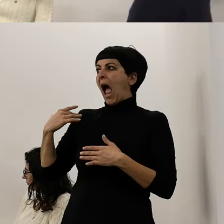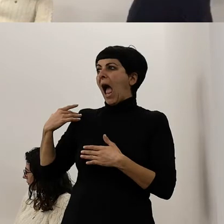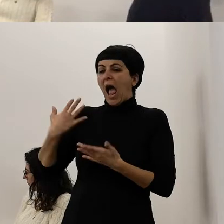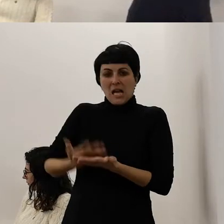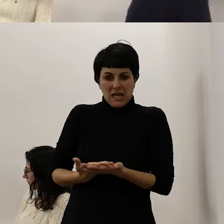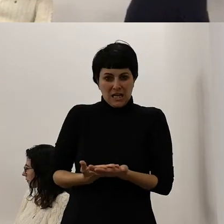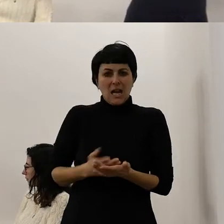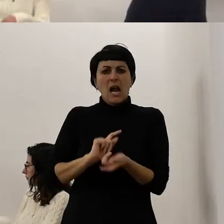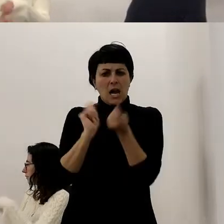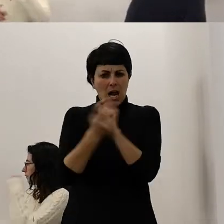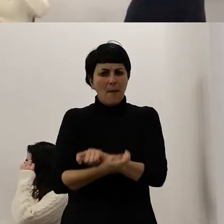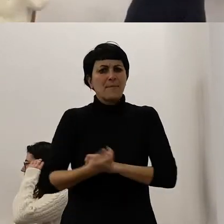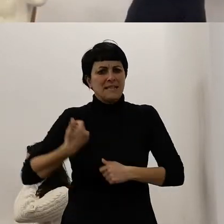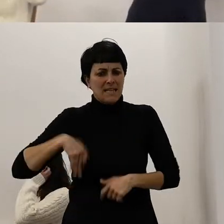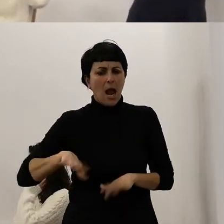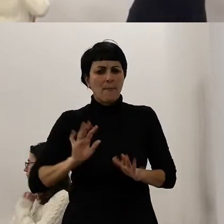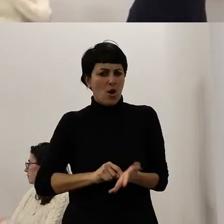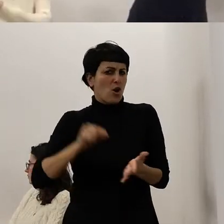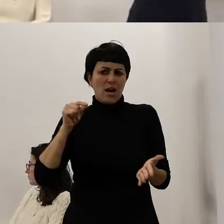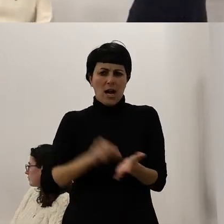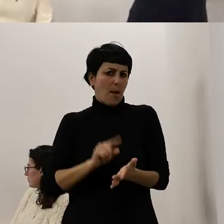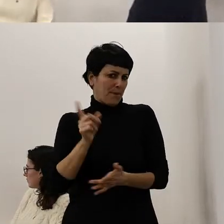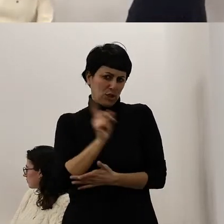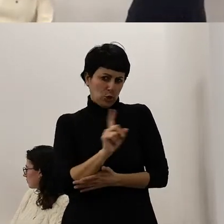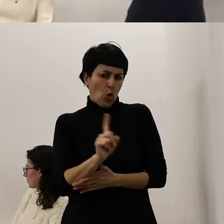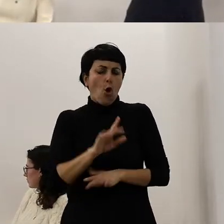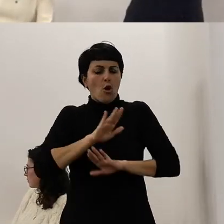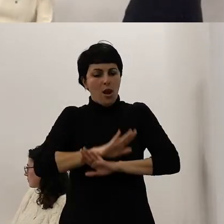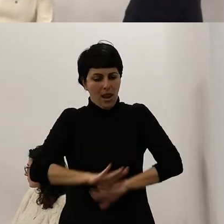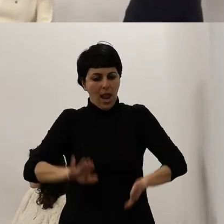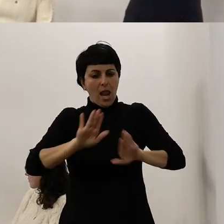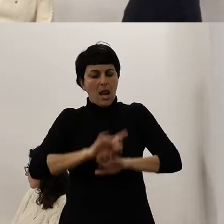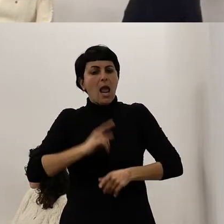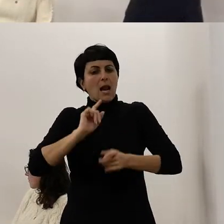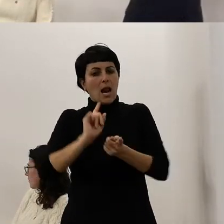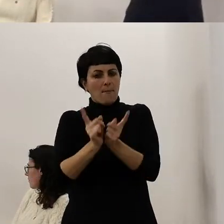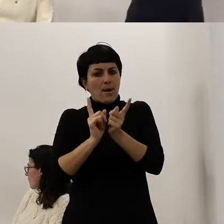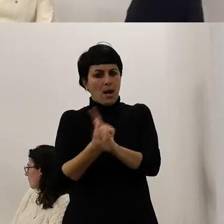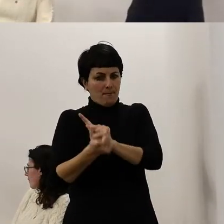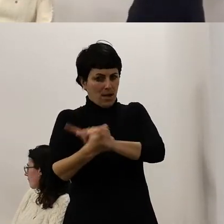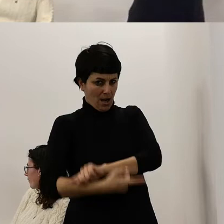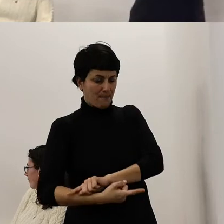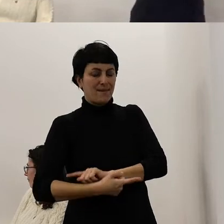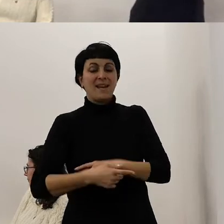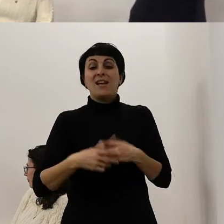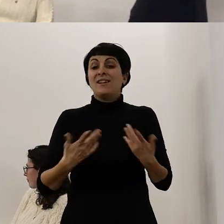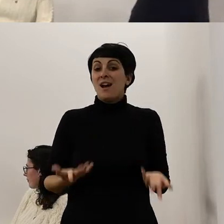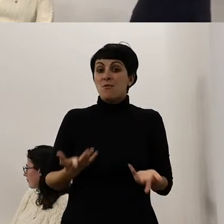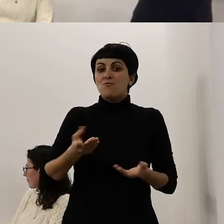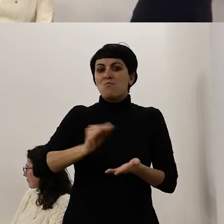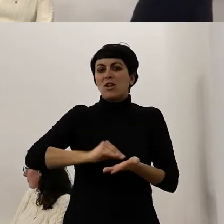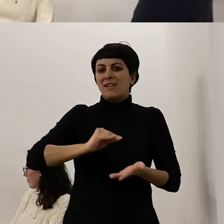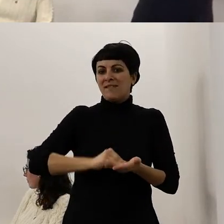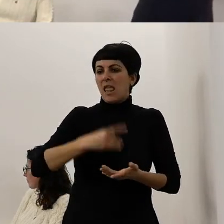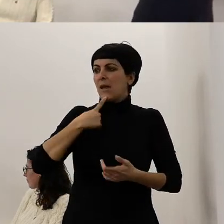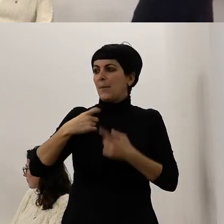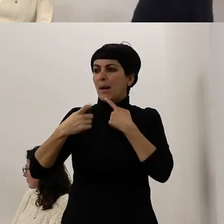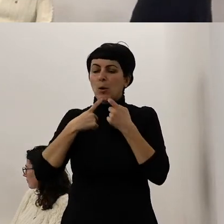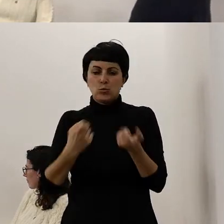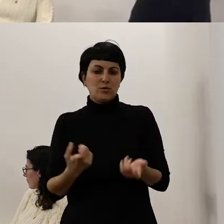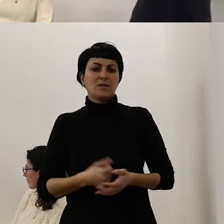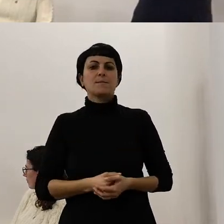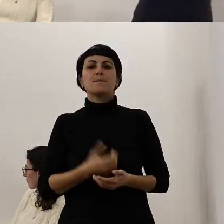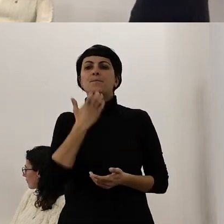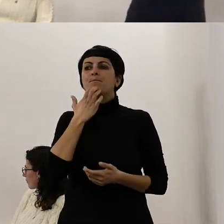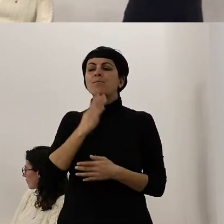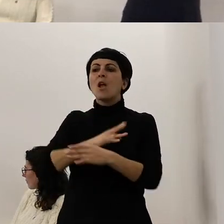com voldríem, sincerament. Llavors, doncs, ostres, hi ha moltes coses que al final que ho vas preguntant, no? L'altre dia vaig anar a la festa